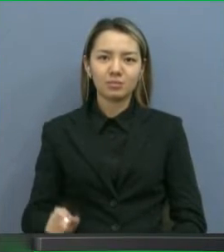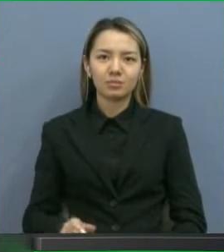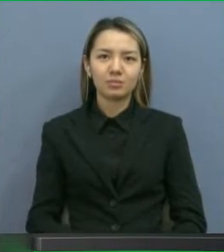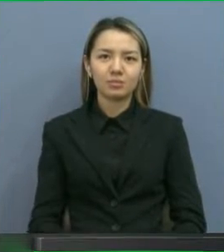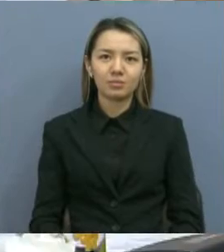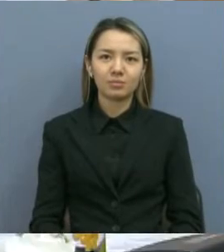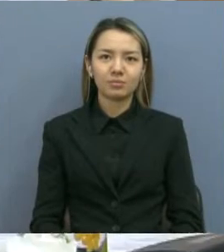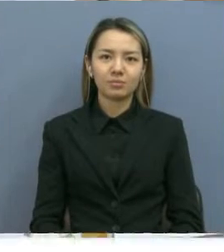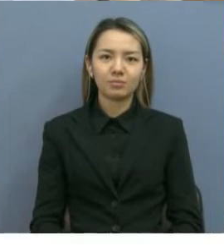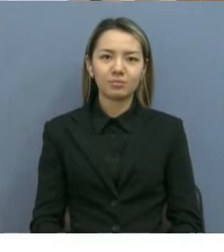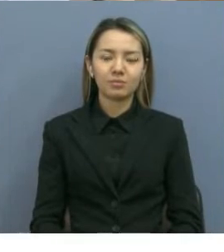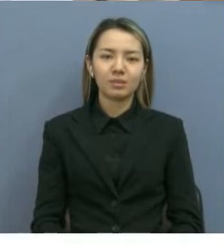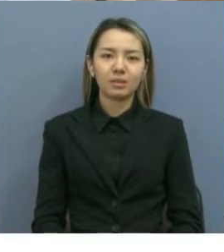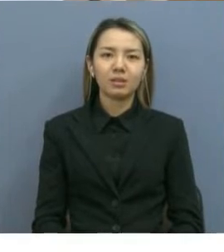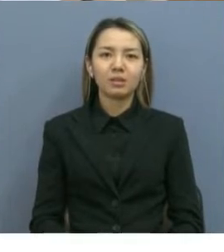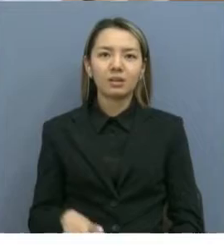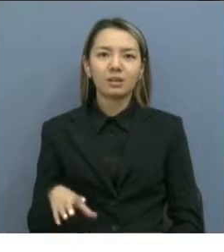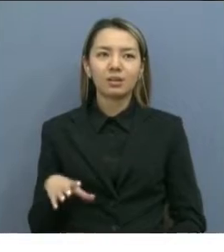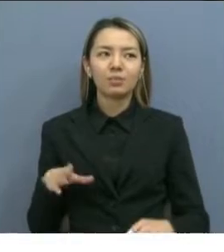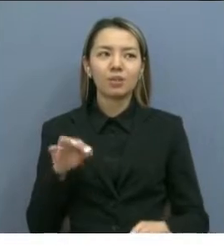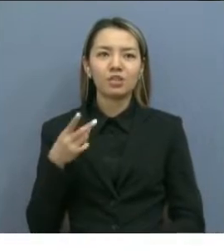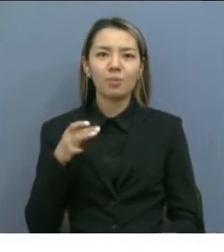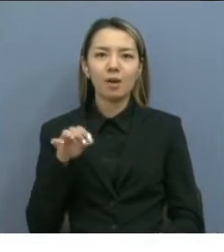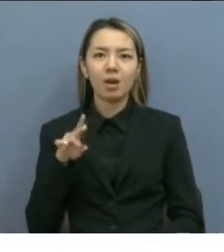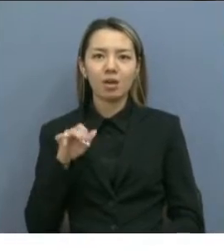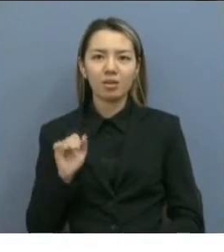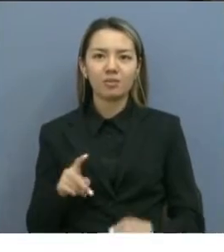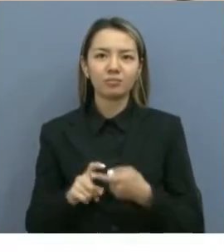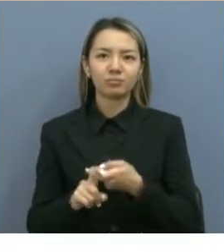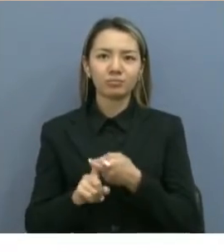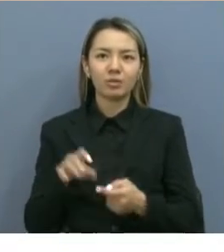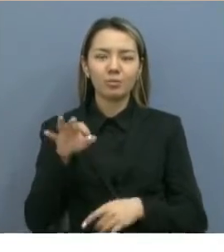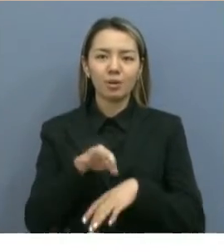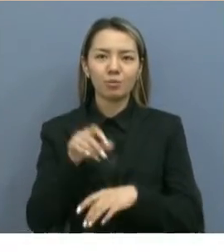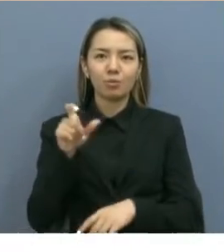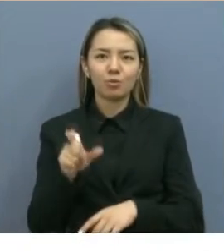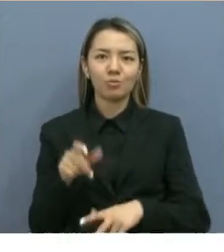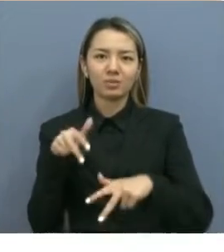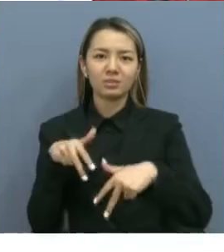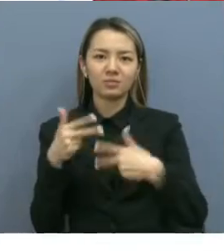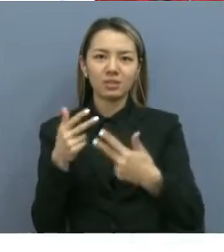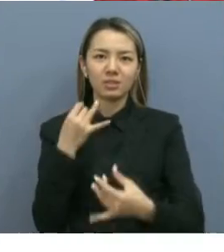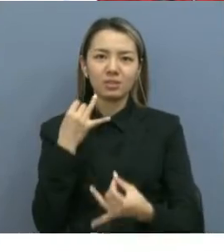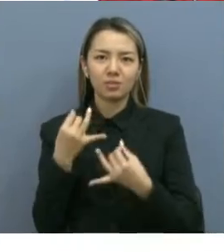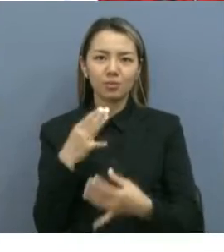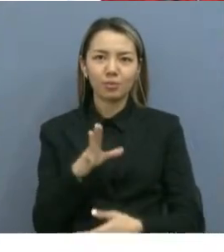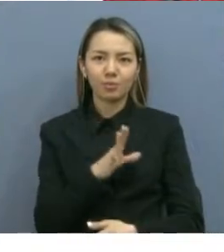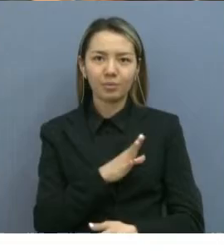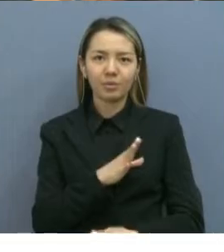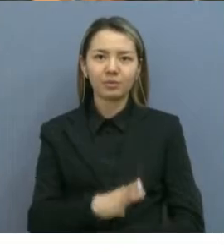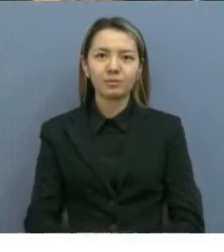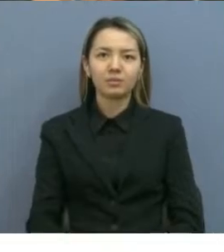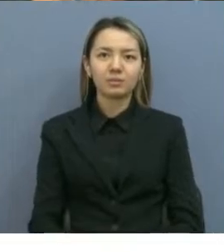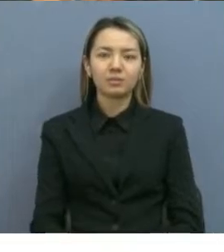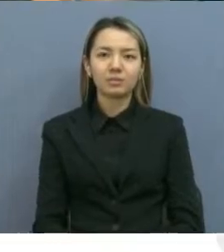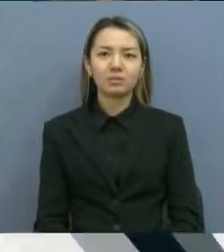көретіндеріңіз. Облыс әкімі Ермек Маржықпаев коронавирус жұқтырған науқастармен телебайланыс арқылы жүздесті. Бұл туралы сәлден соң